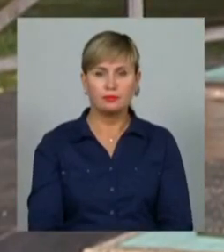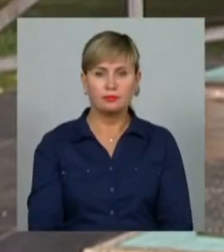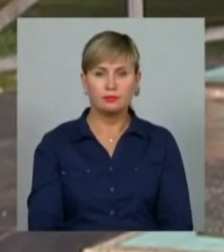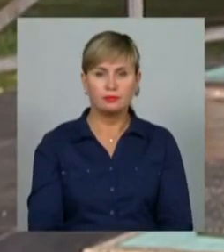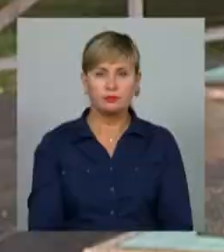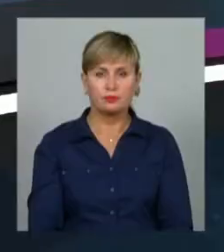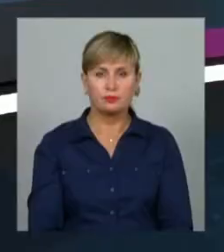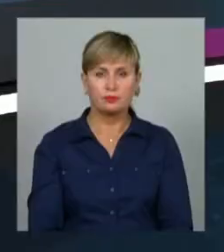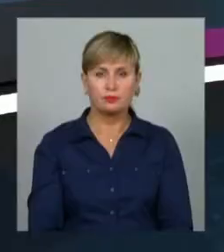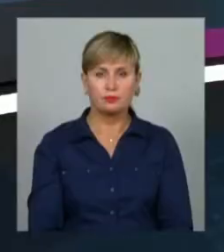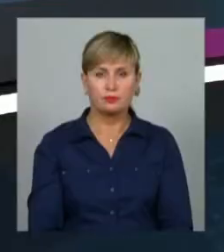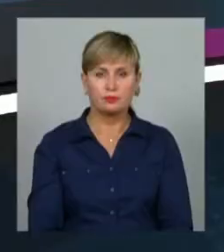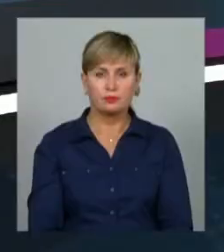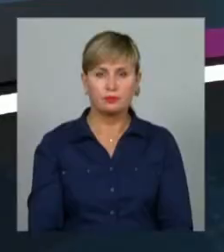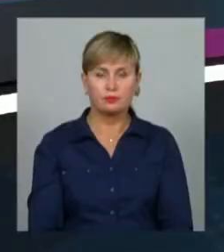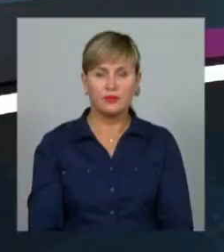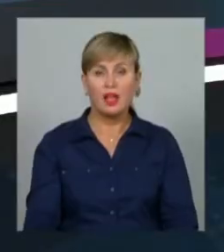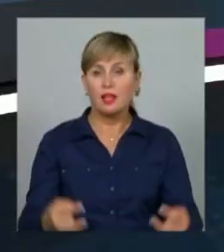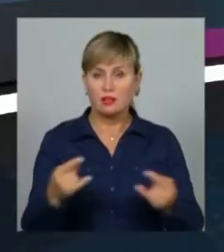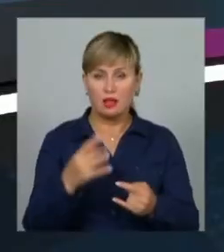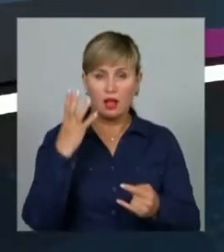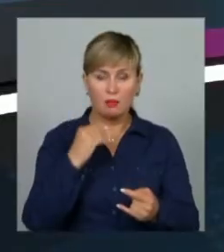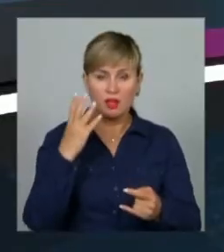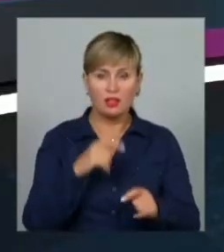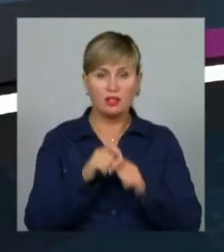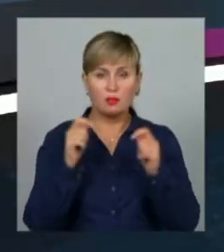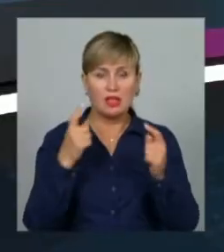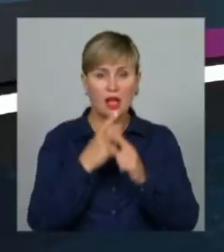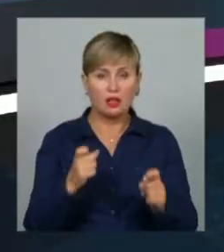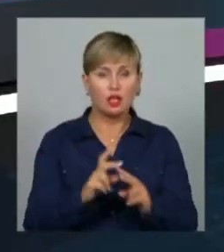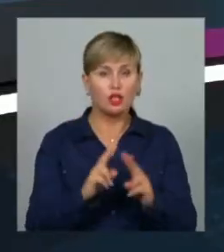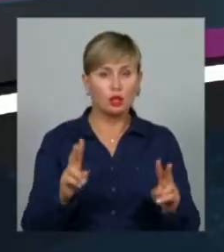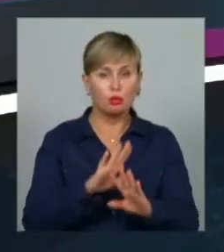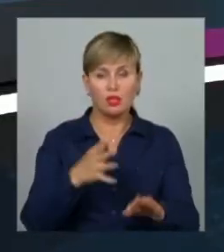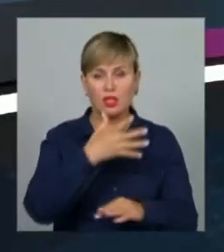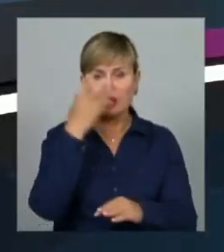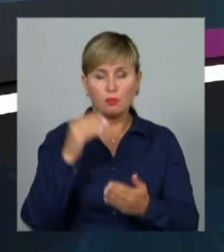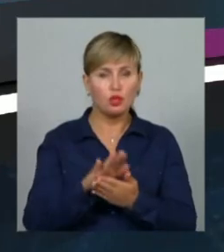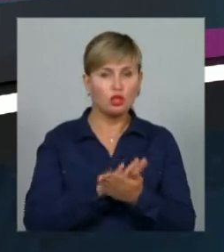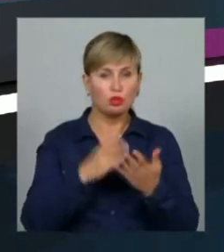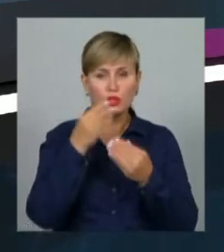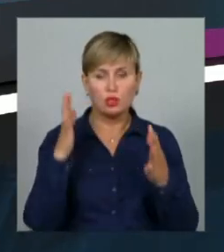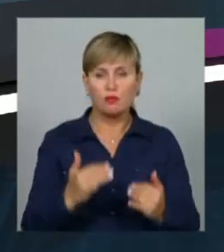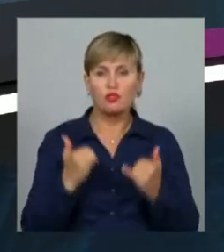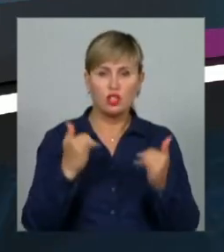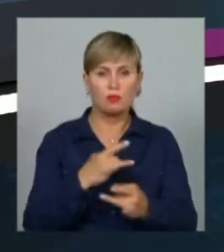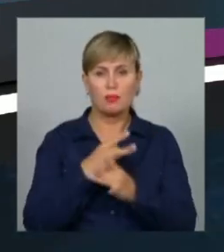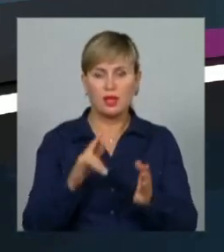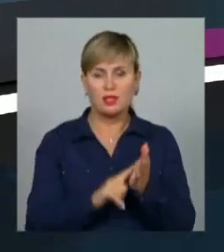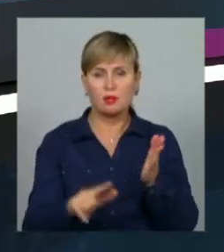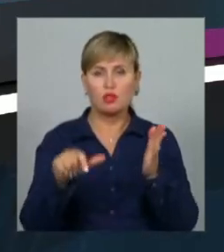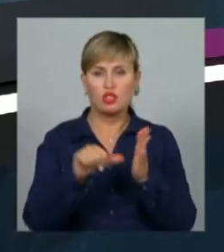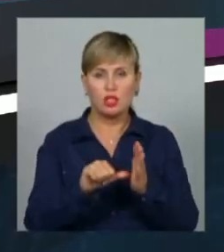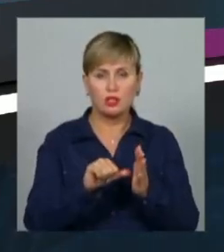телеканал «Алматы». Телеканал «Алматы» запустил акцию «Никто не забыт, ничто не забыто» в честь празднования